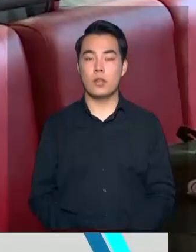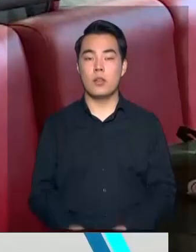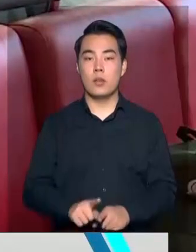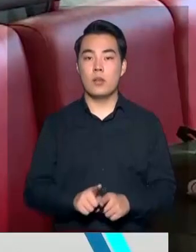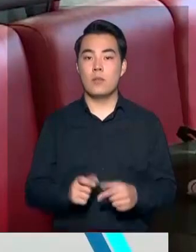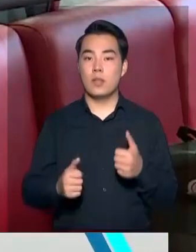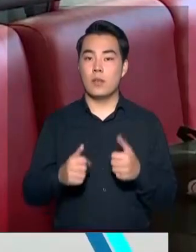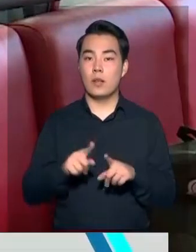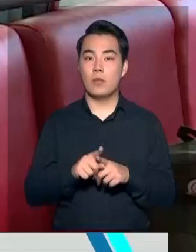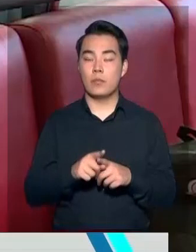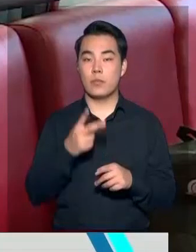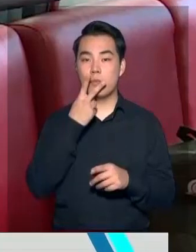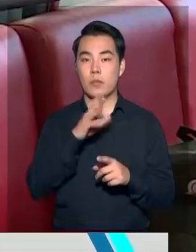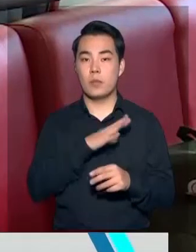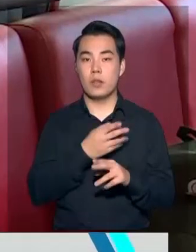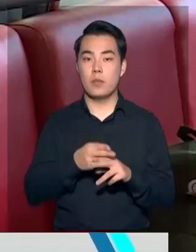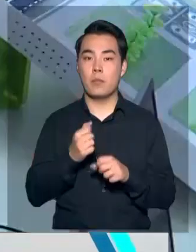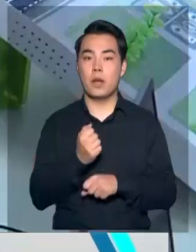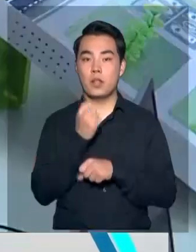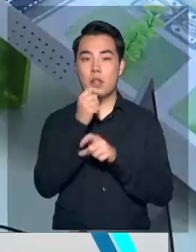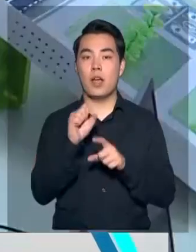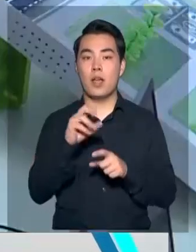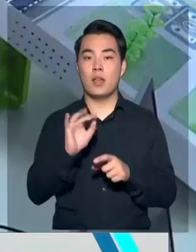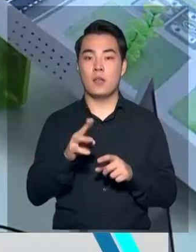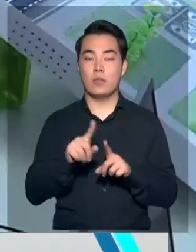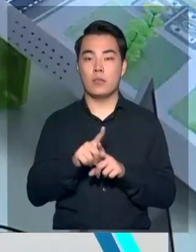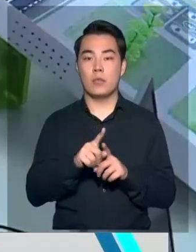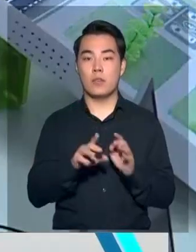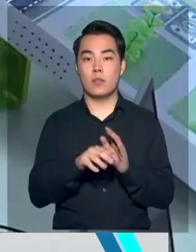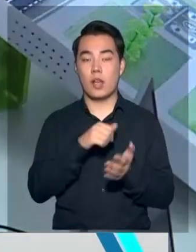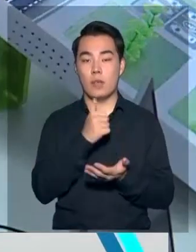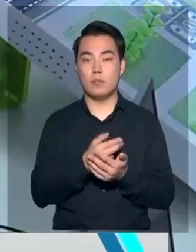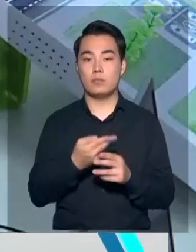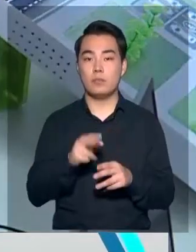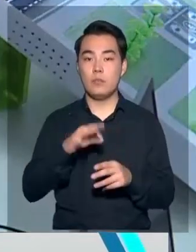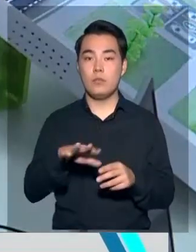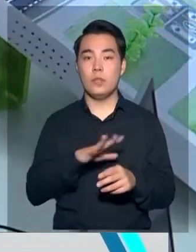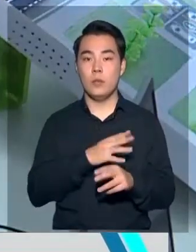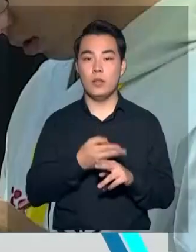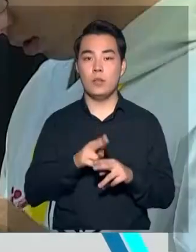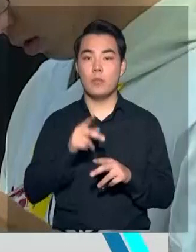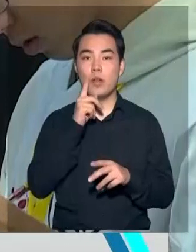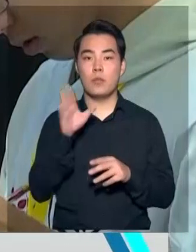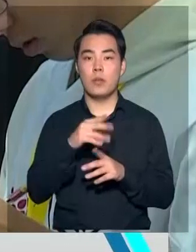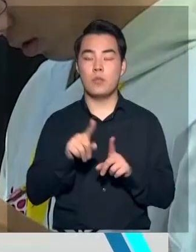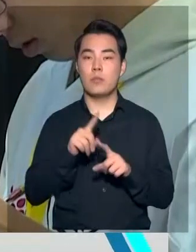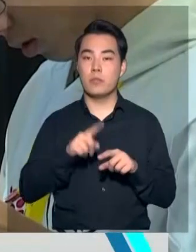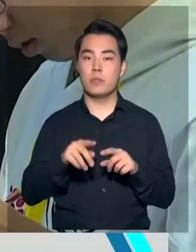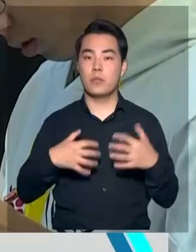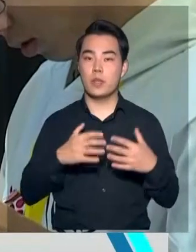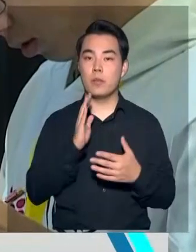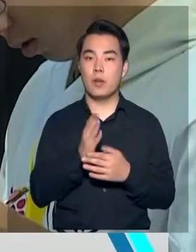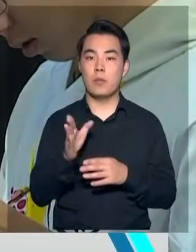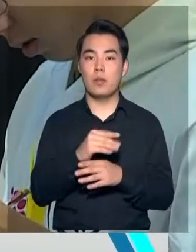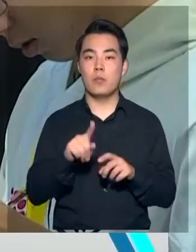Фестиваль инноваций проходит при непосредственной поддержке акима области Нурлыбека Налибаева. Молодежь спешит воспользоваться возможностями. Конечно, еще не